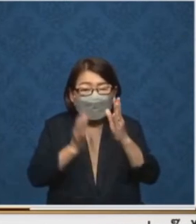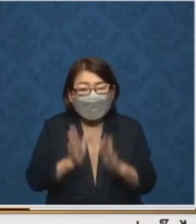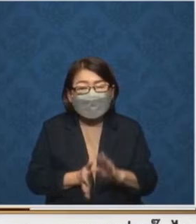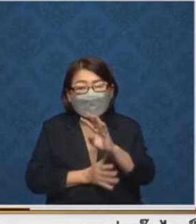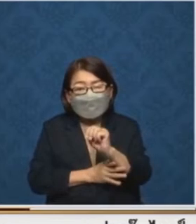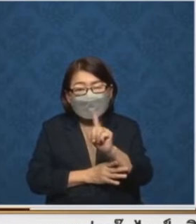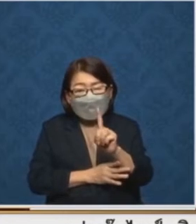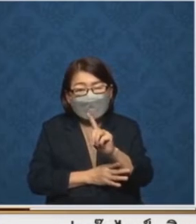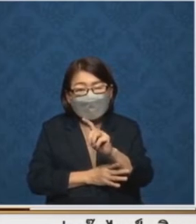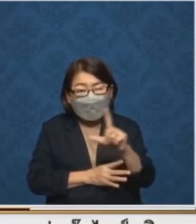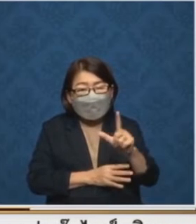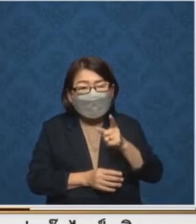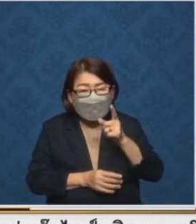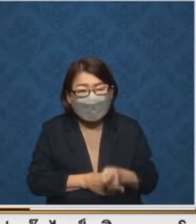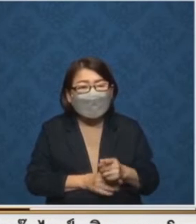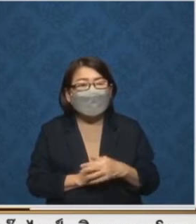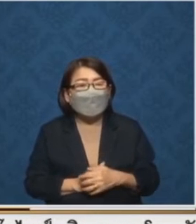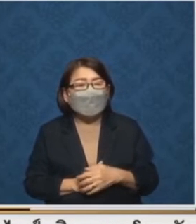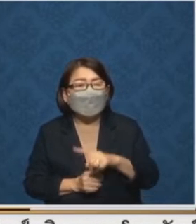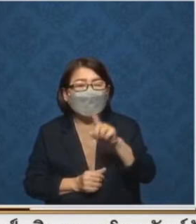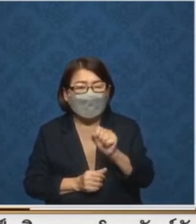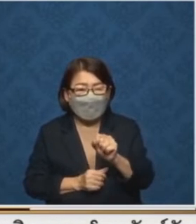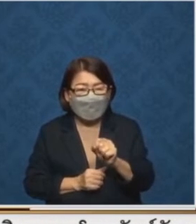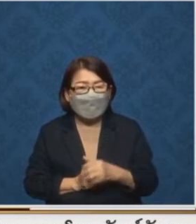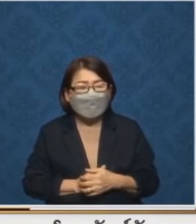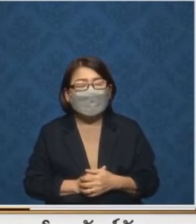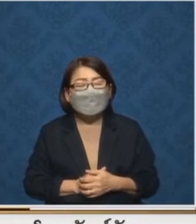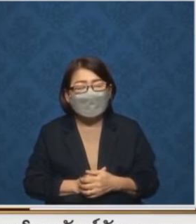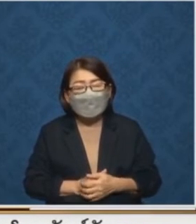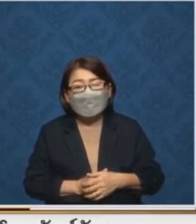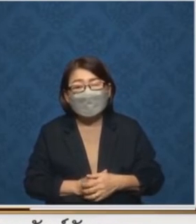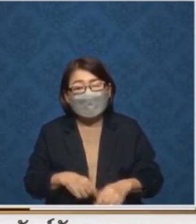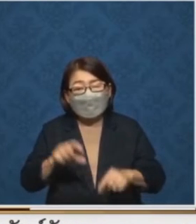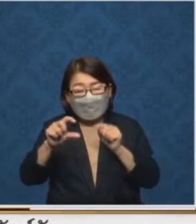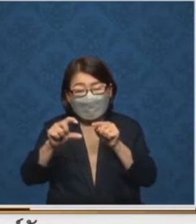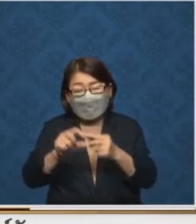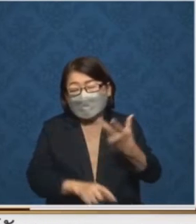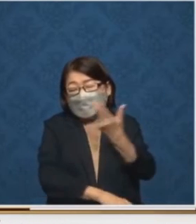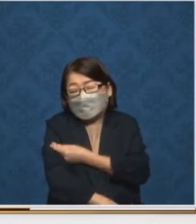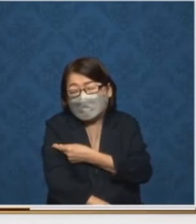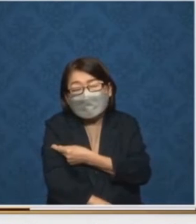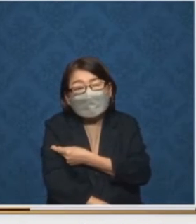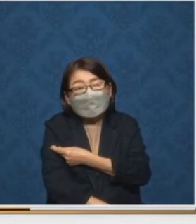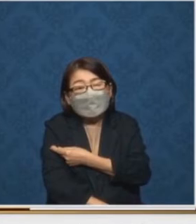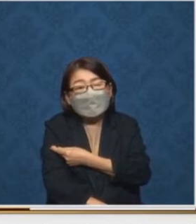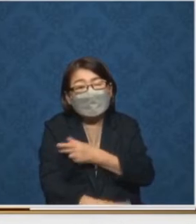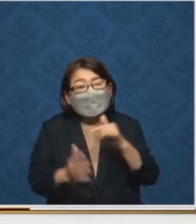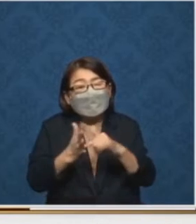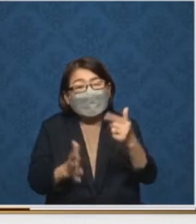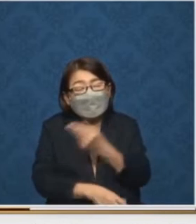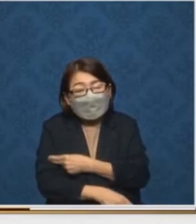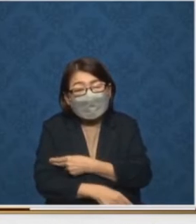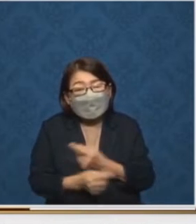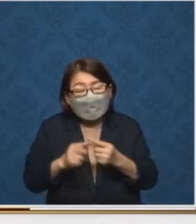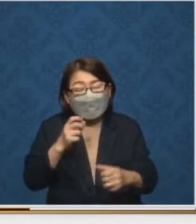สบาทิกทุกคนที่อธิปายไม่ว่จากการเทื่อมโยงระหวางตกูลไหนแซ่ไหน ใครใทุนไหนเข้าไปถือหนลวง